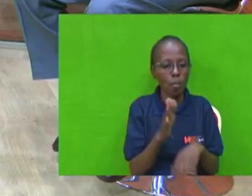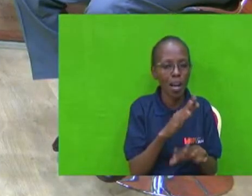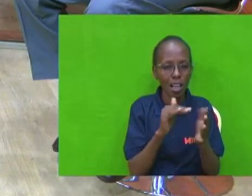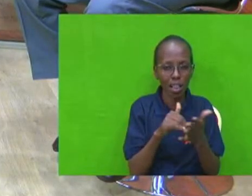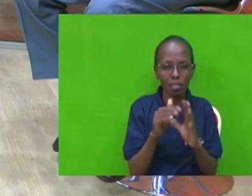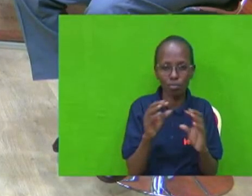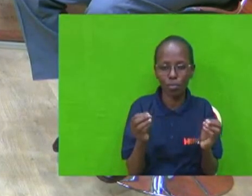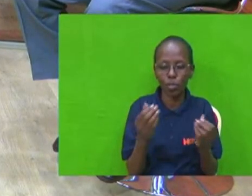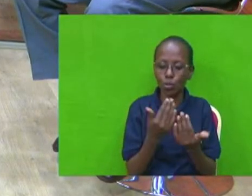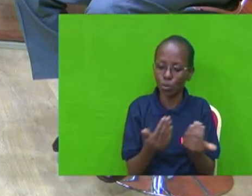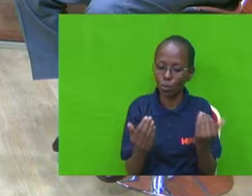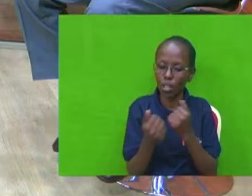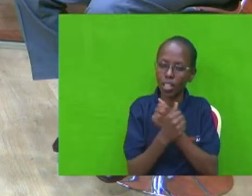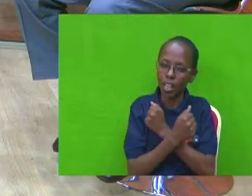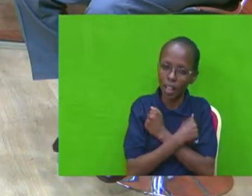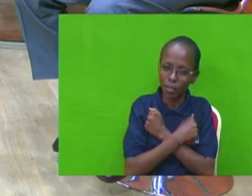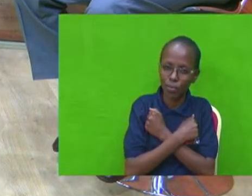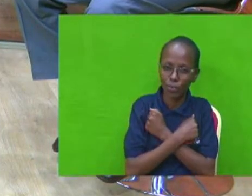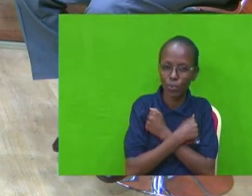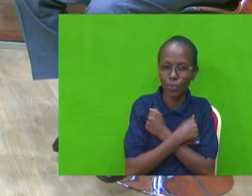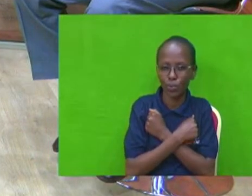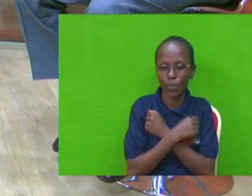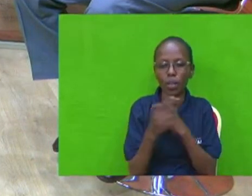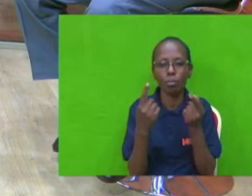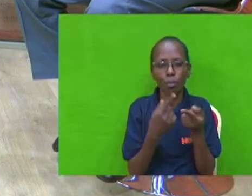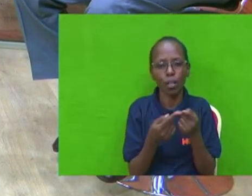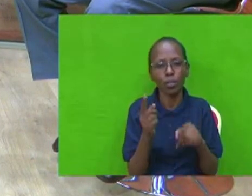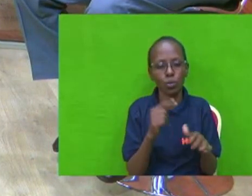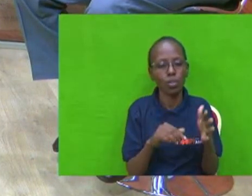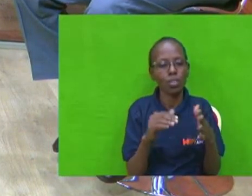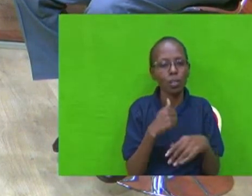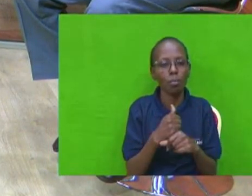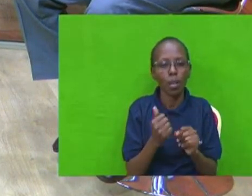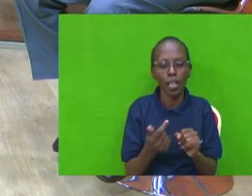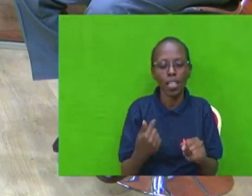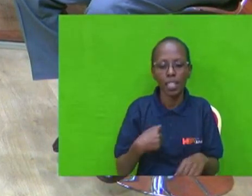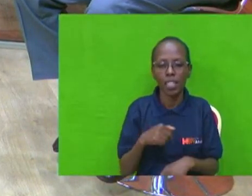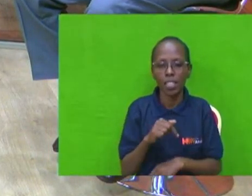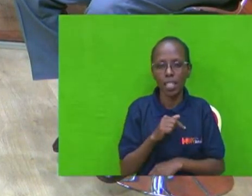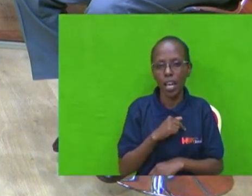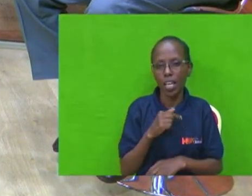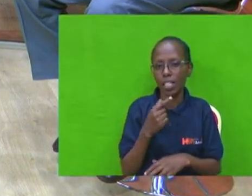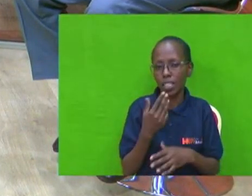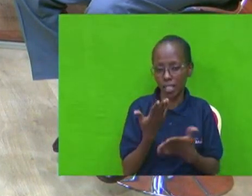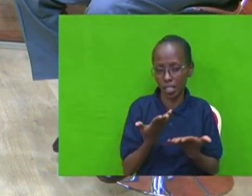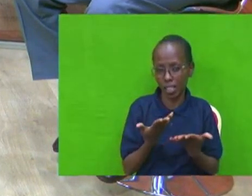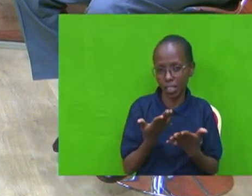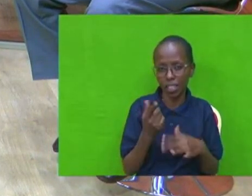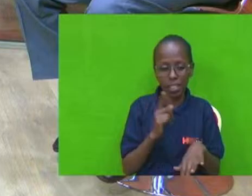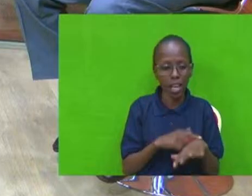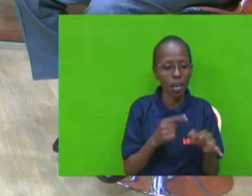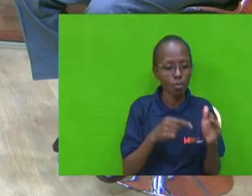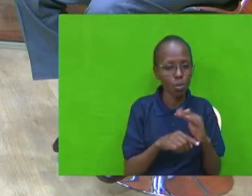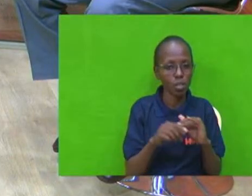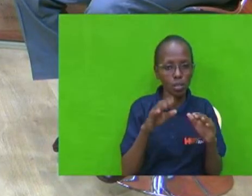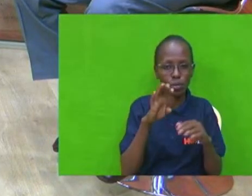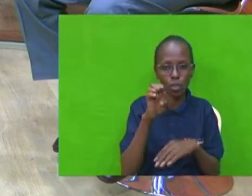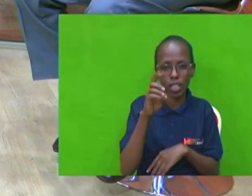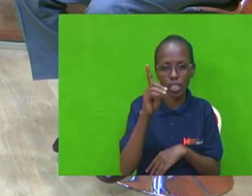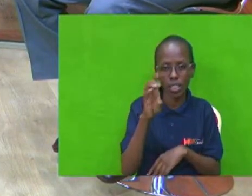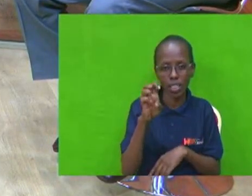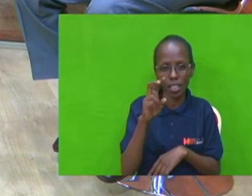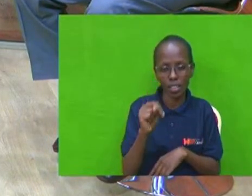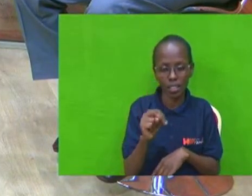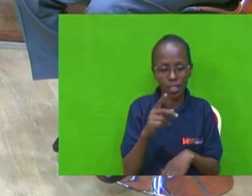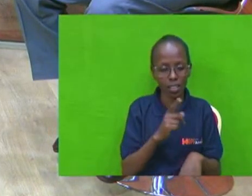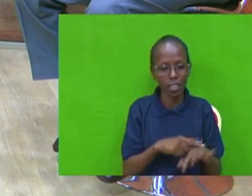Watoto upenda kwa kweli. Lakini kile kitu ambacho nafikiri kinafanyika ni kwamba ukiingia katika bustani ya Edeni, Yesu